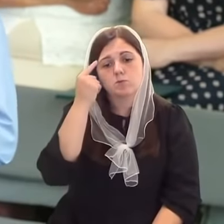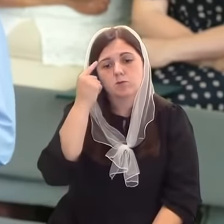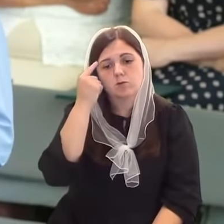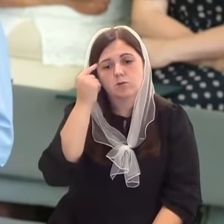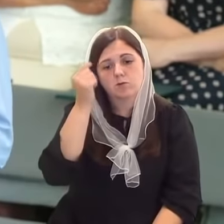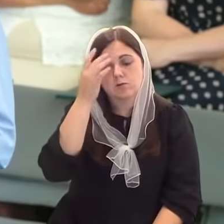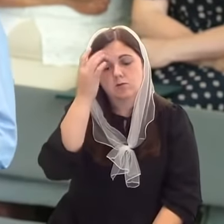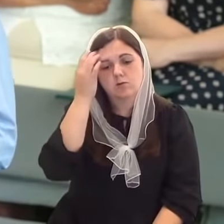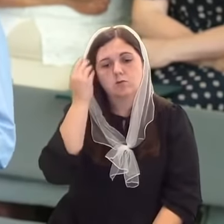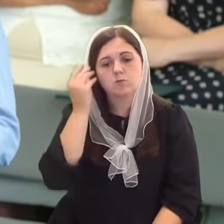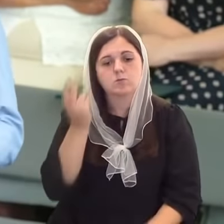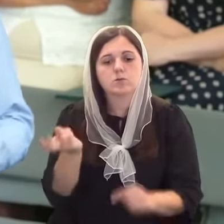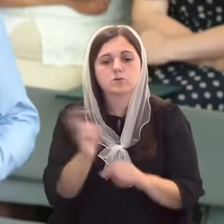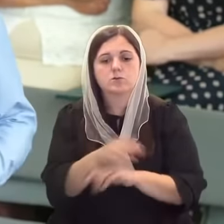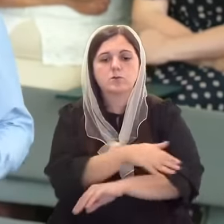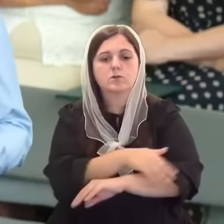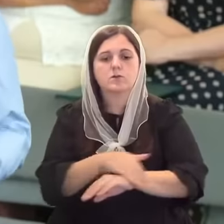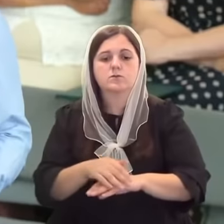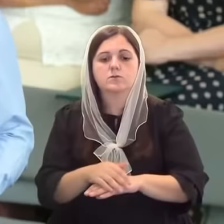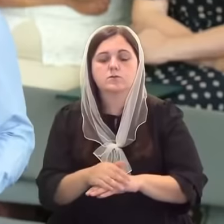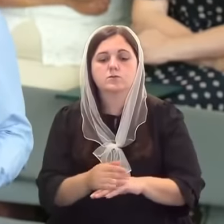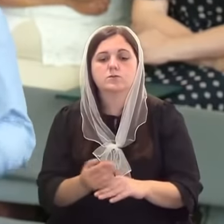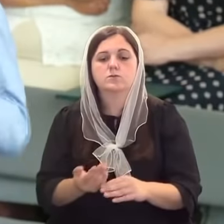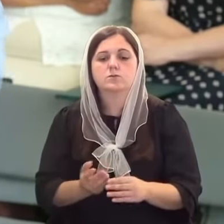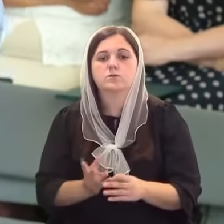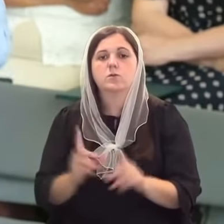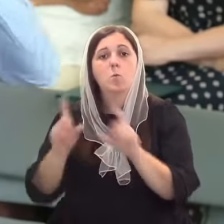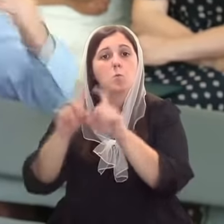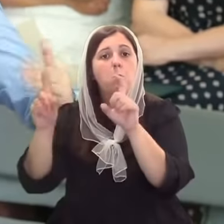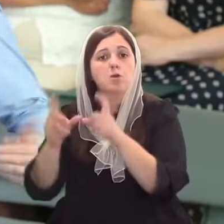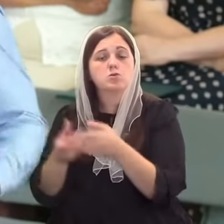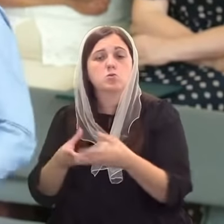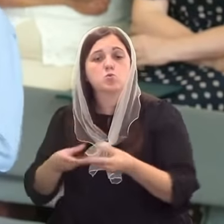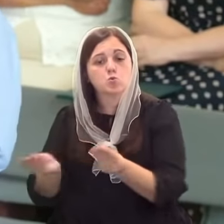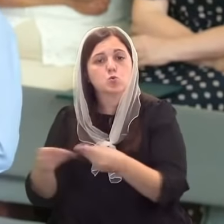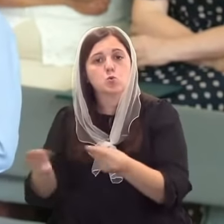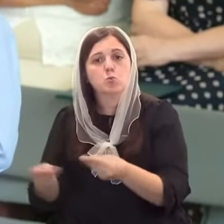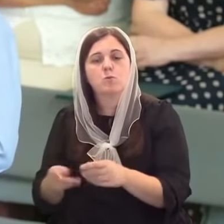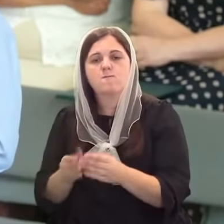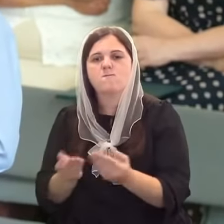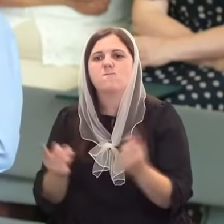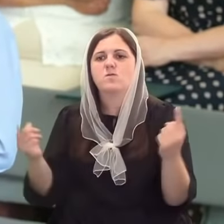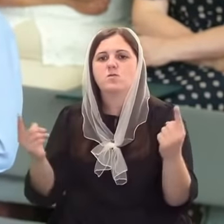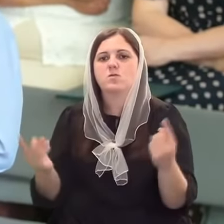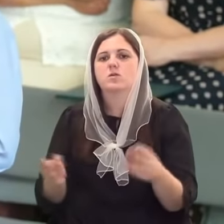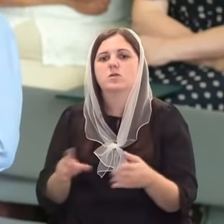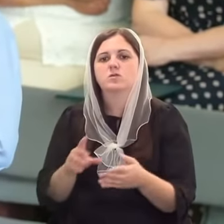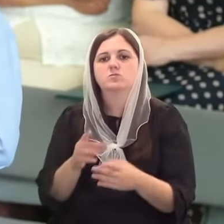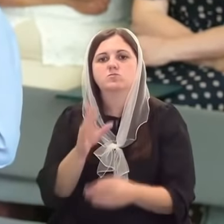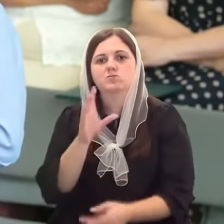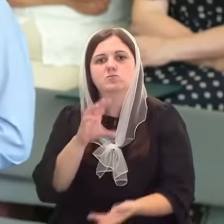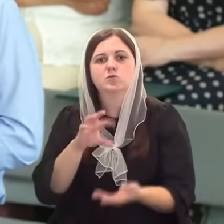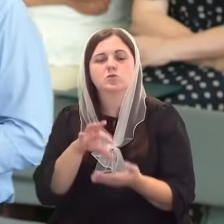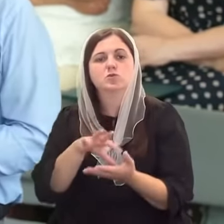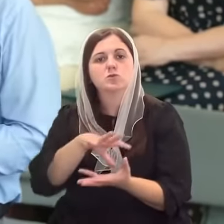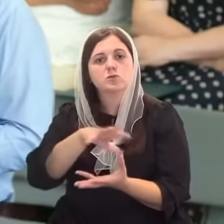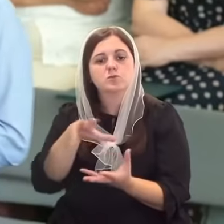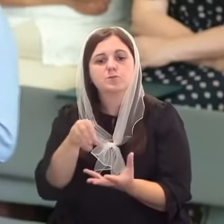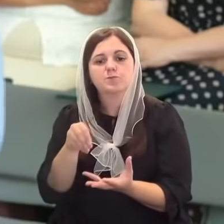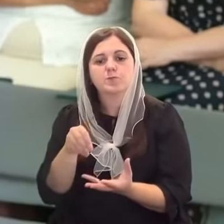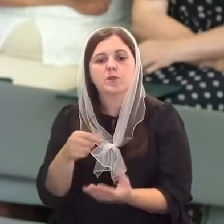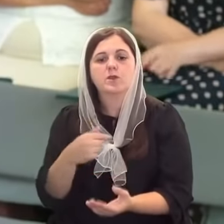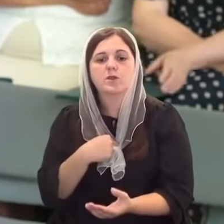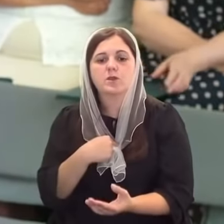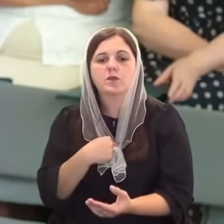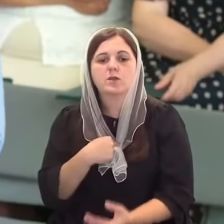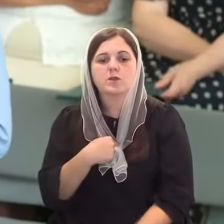району, где живет моя мама, я зашел в ближайший магазин, купил большую коробку конфет. Я